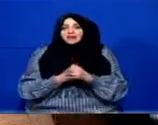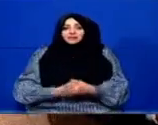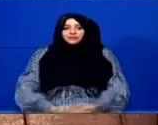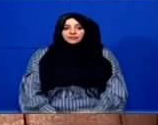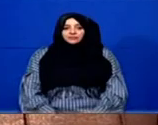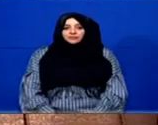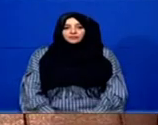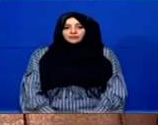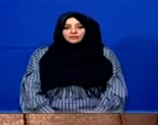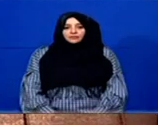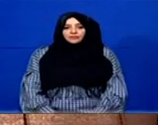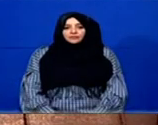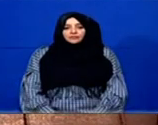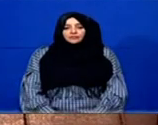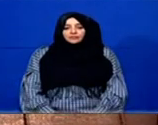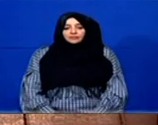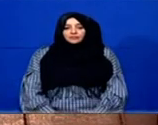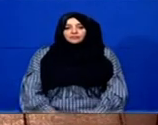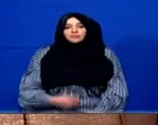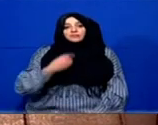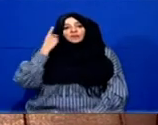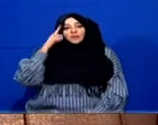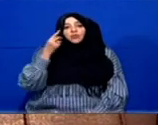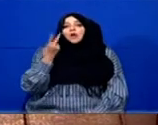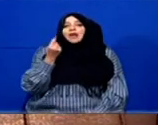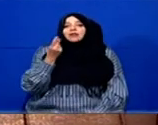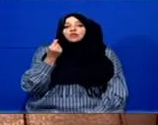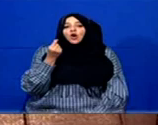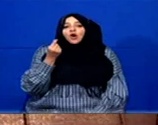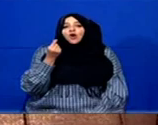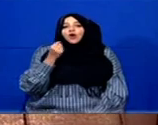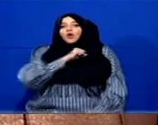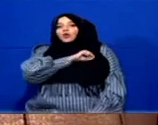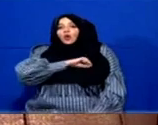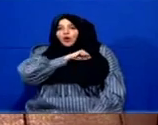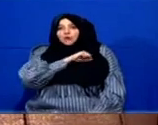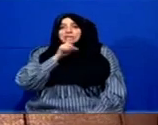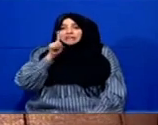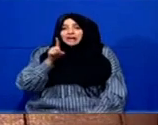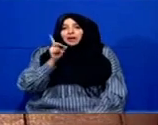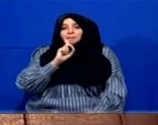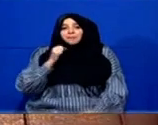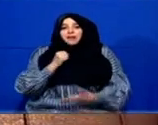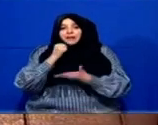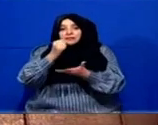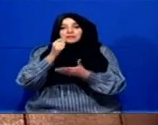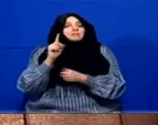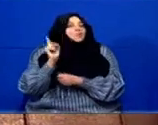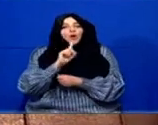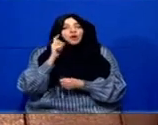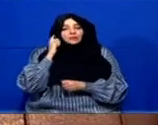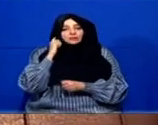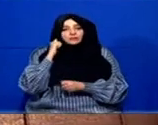اما بالنسبه لمال التعازي هذا لا يدخل في التاريخ وليس مملوكا